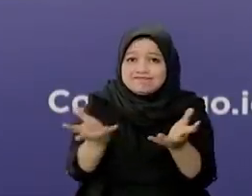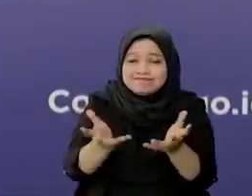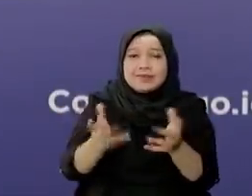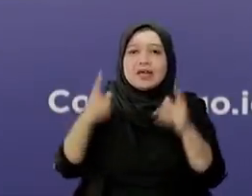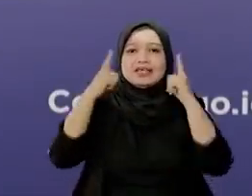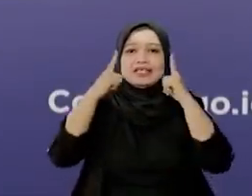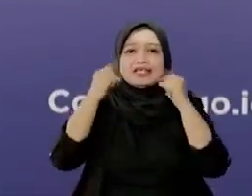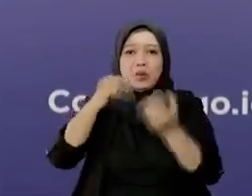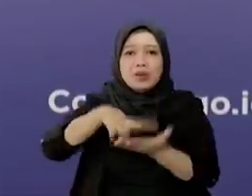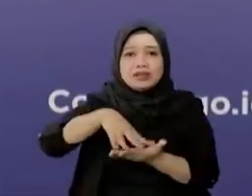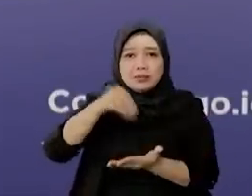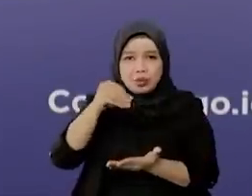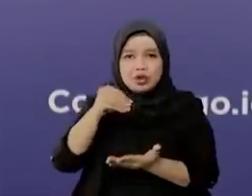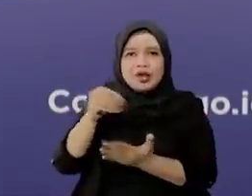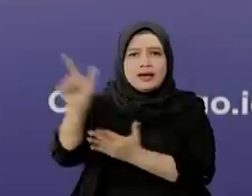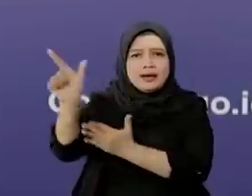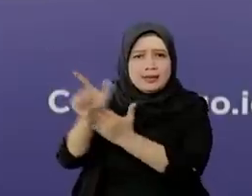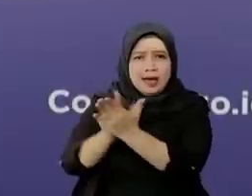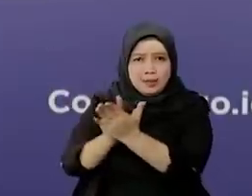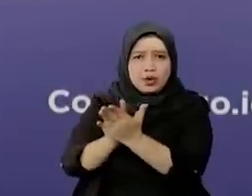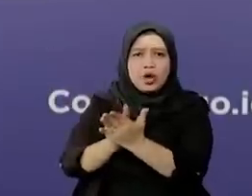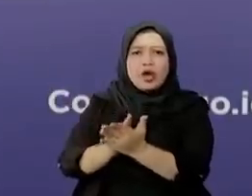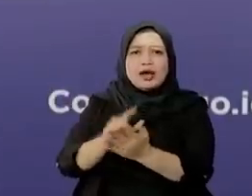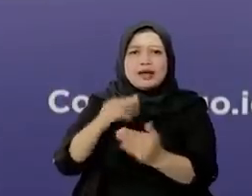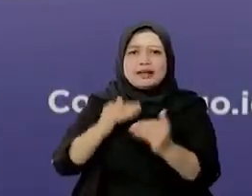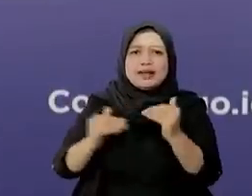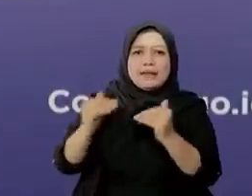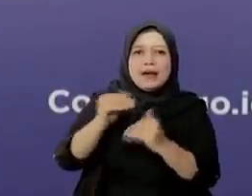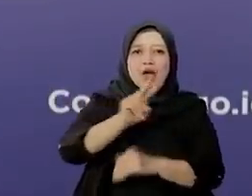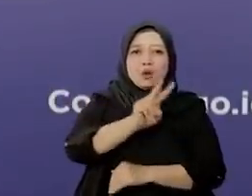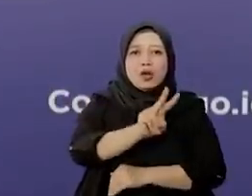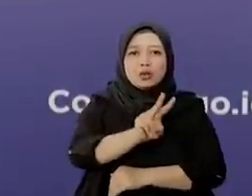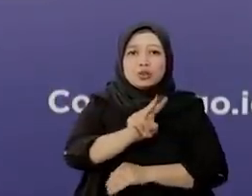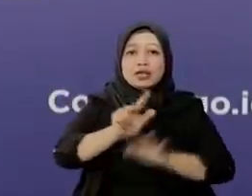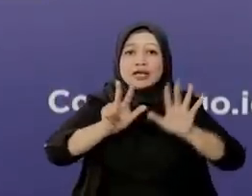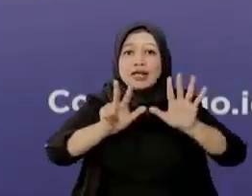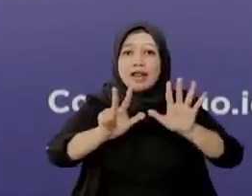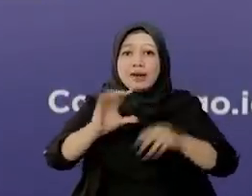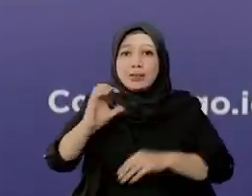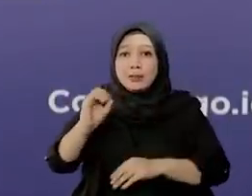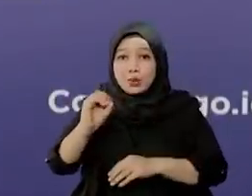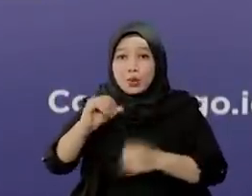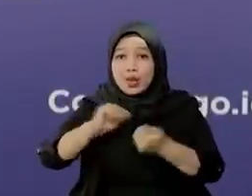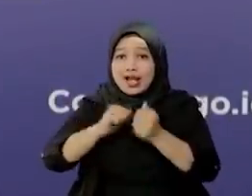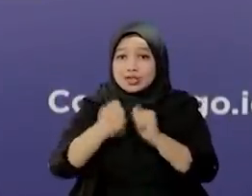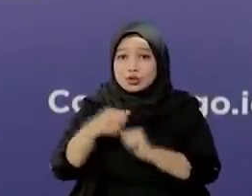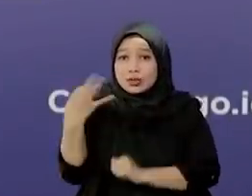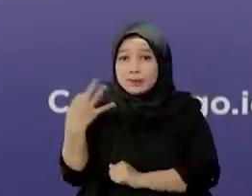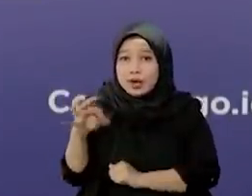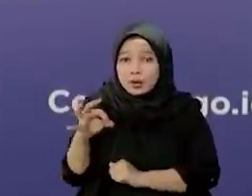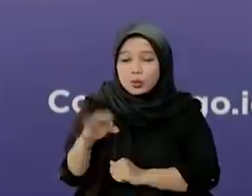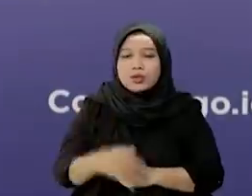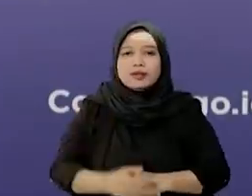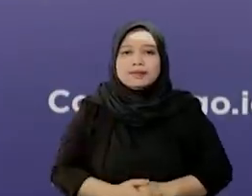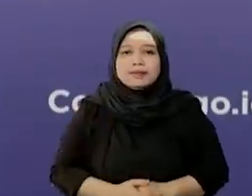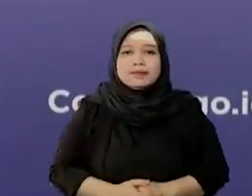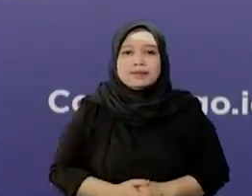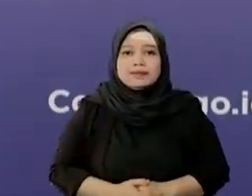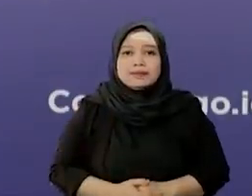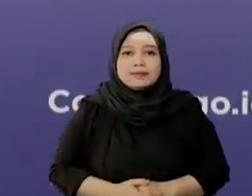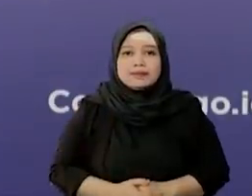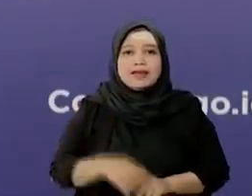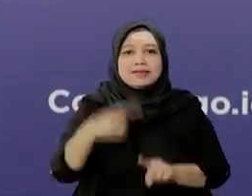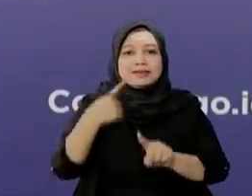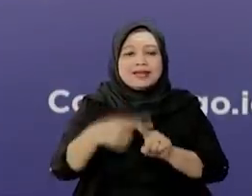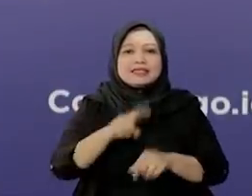Jawa Timur melaporkan 280 kasus baru dan 118